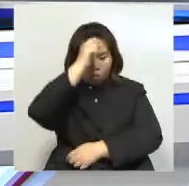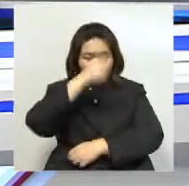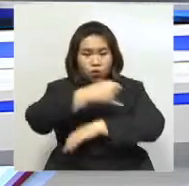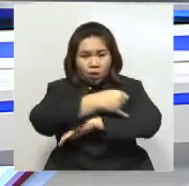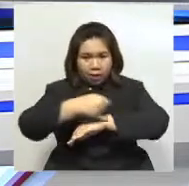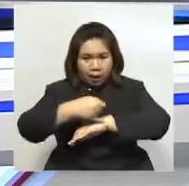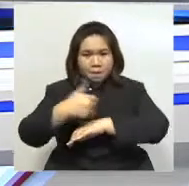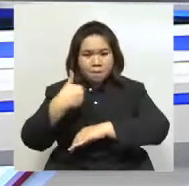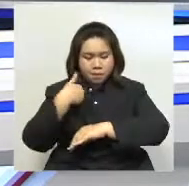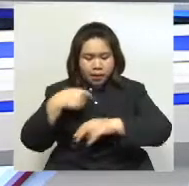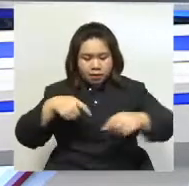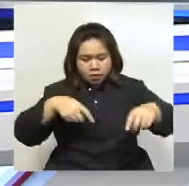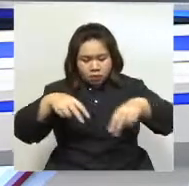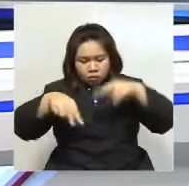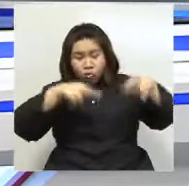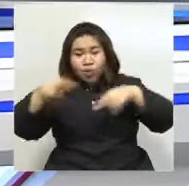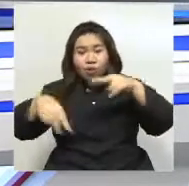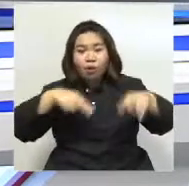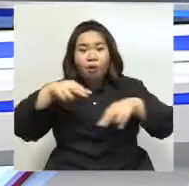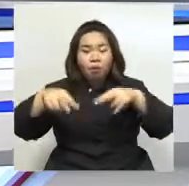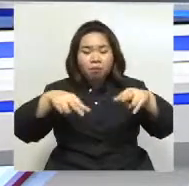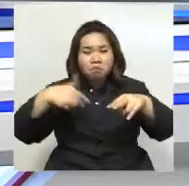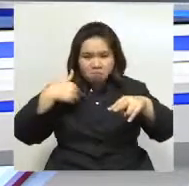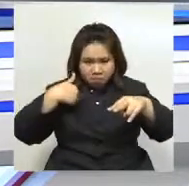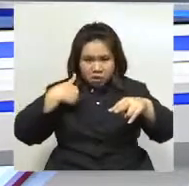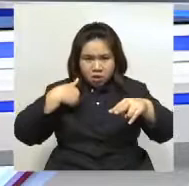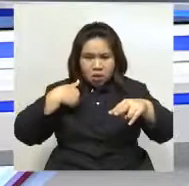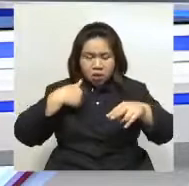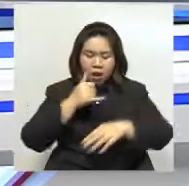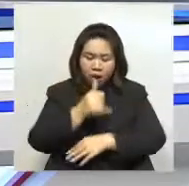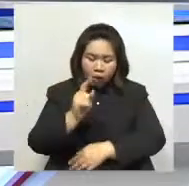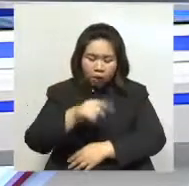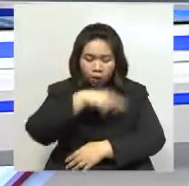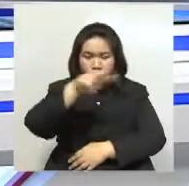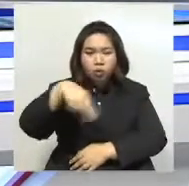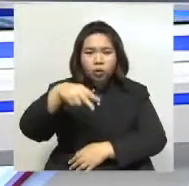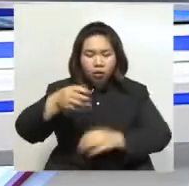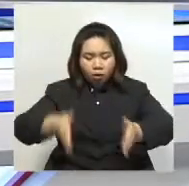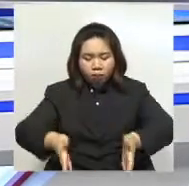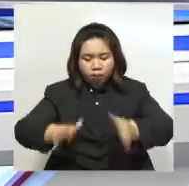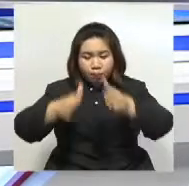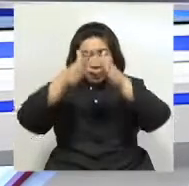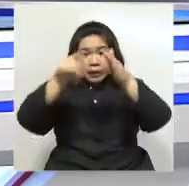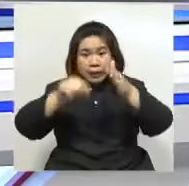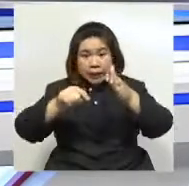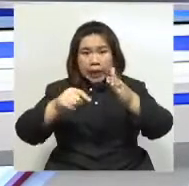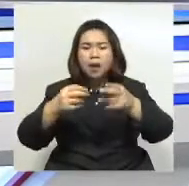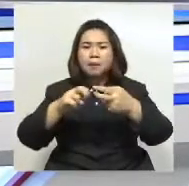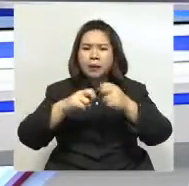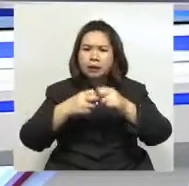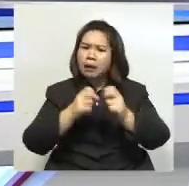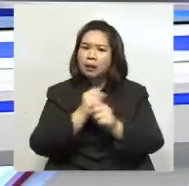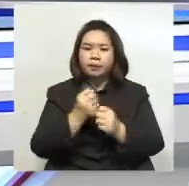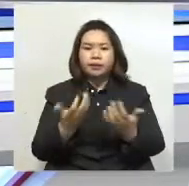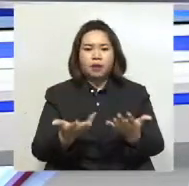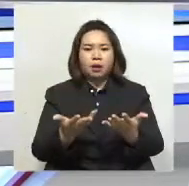ำเครื่อง 3D เลเซอร์สแกนนิ่งนะคะเข้าไปในพื้นที่เลยเพื่อที่จะไปตรวจสอบโครงสร้างของตัวเจดีย์ว่าหลังจากนี้เนี่ยจะ